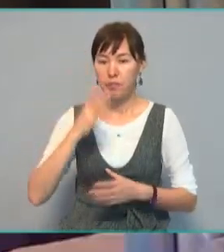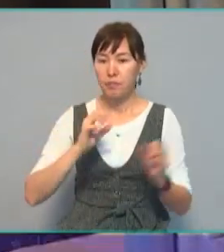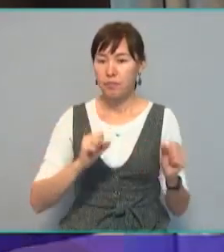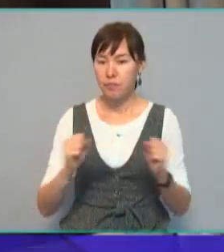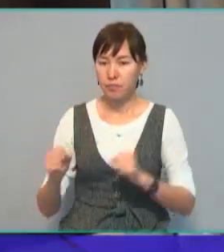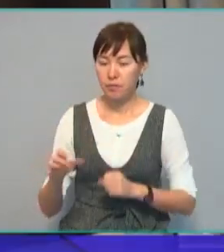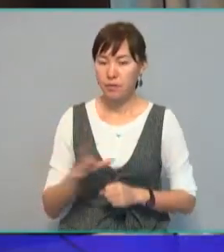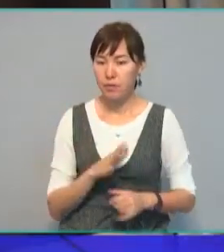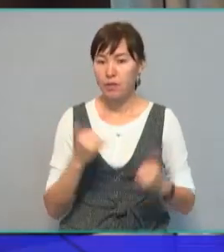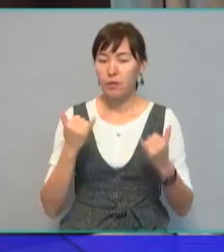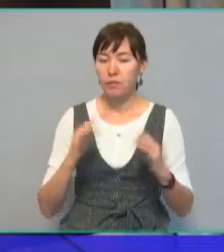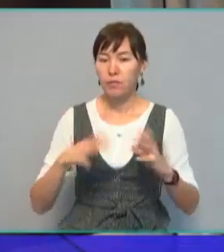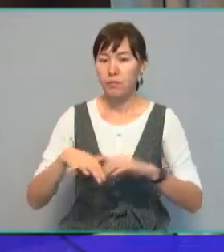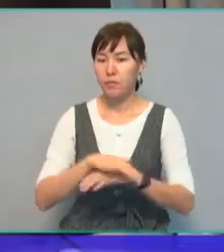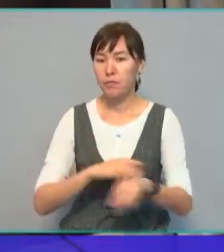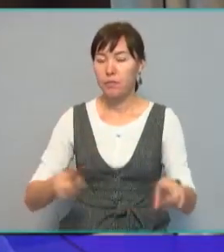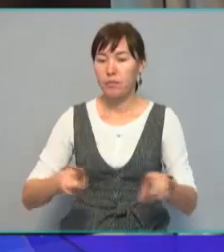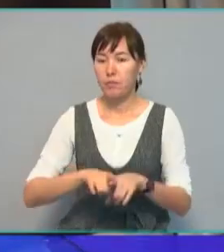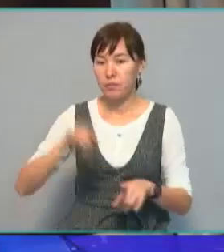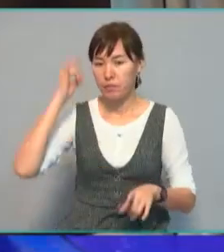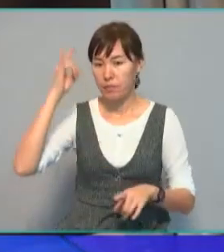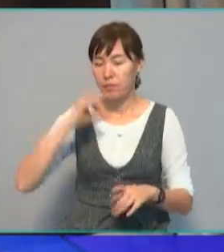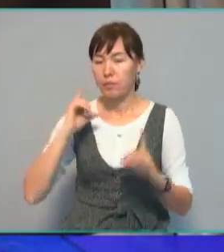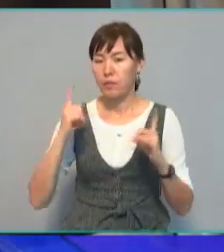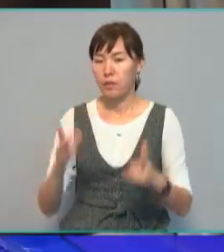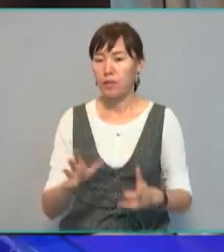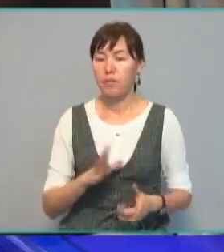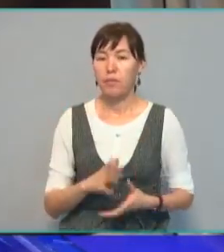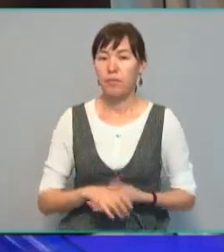қорғады. Бүкіл әлемдік деңгейде Қазақстанды мойындады.